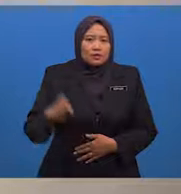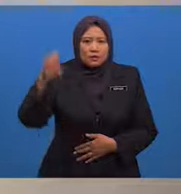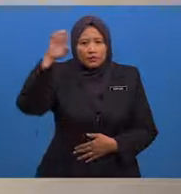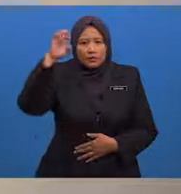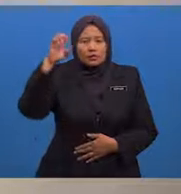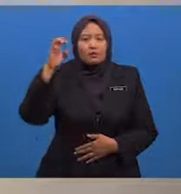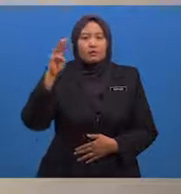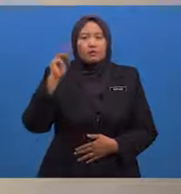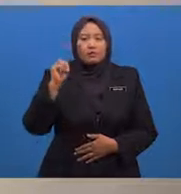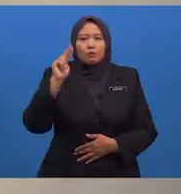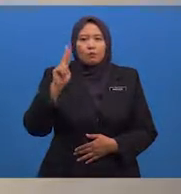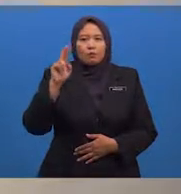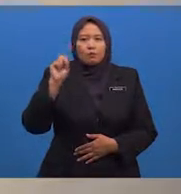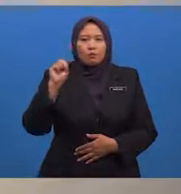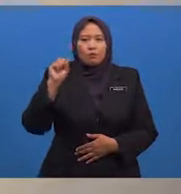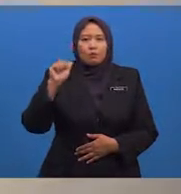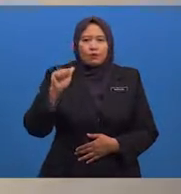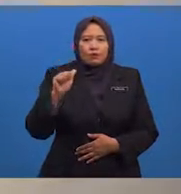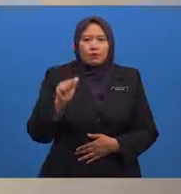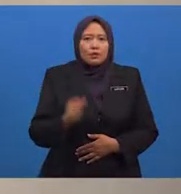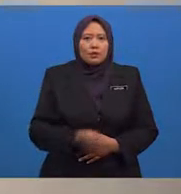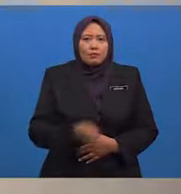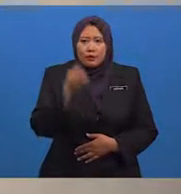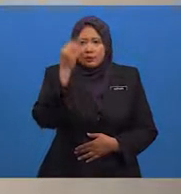negara kepada keluarga Sarjan Akbar.